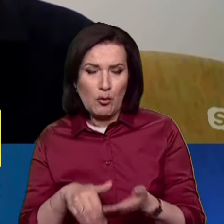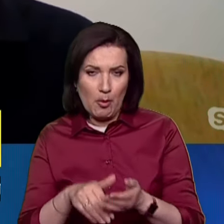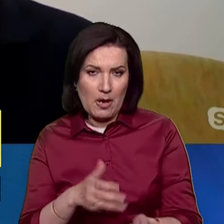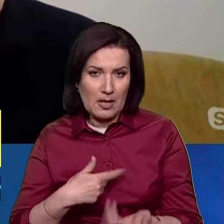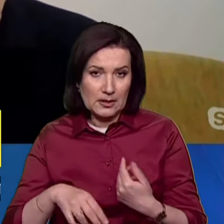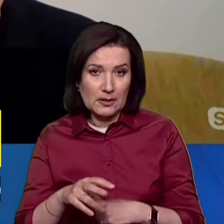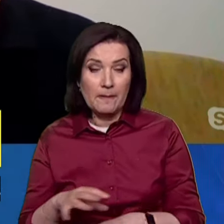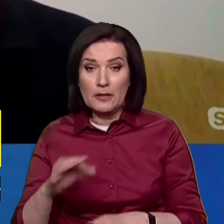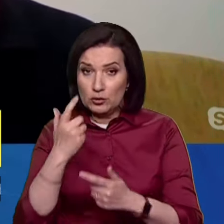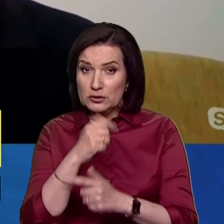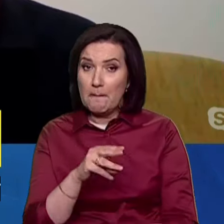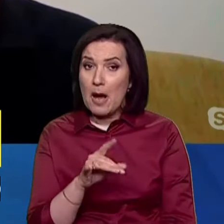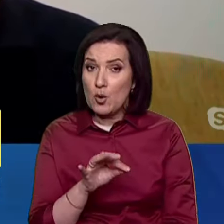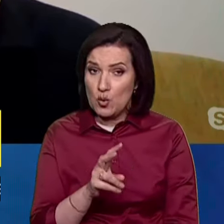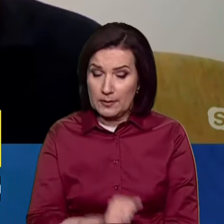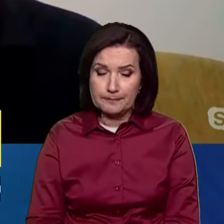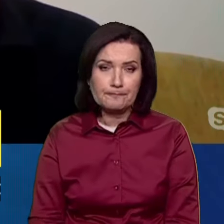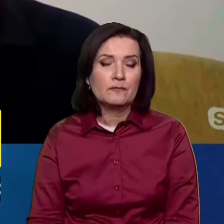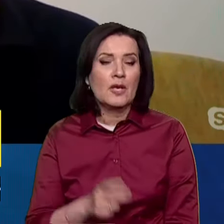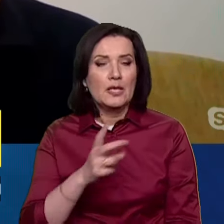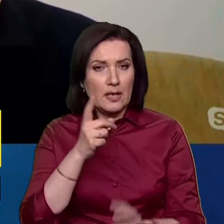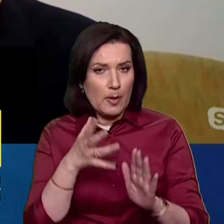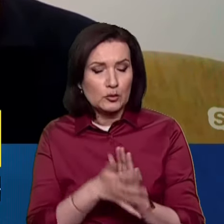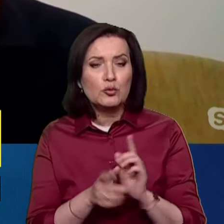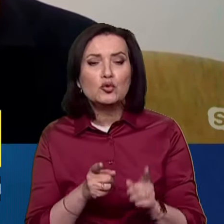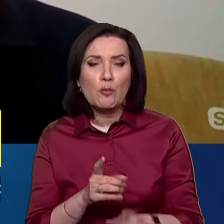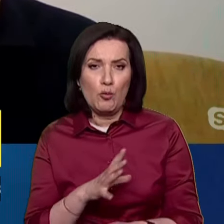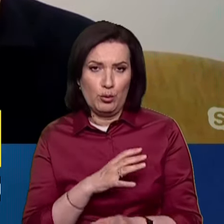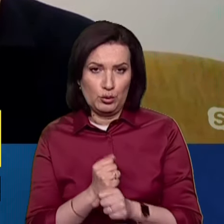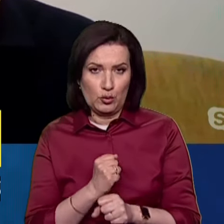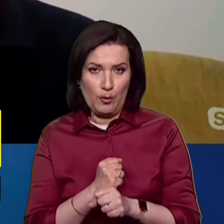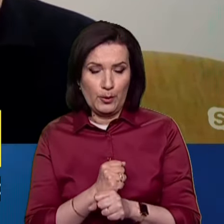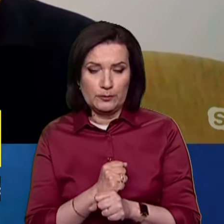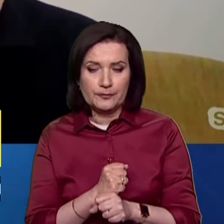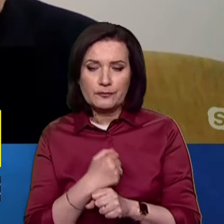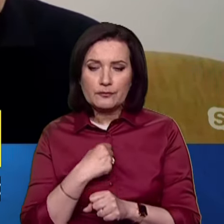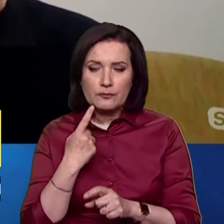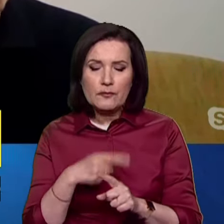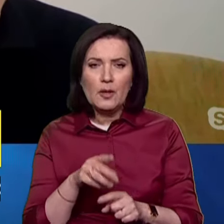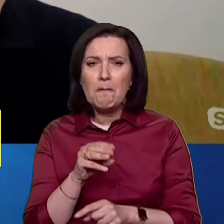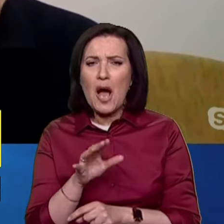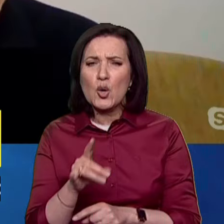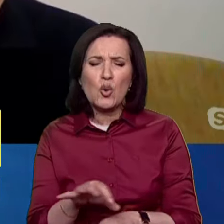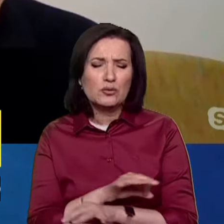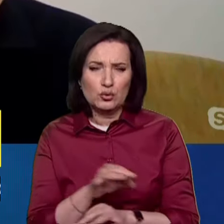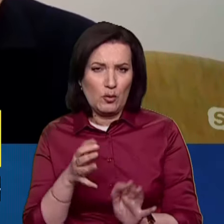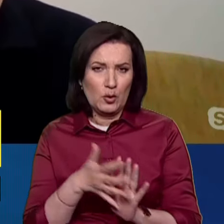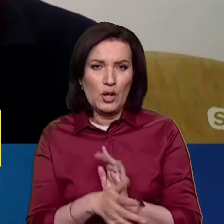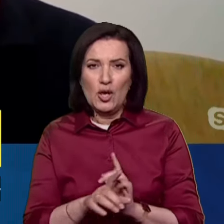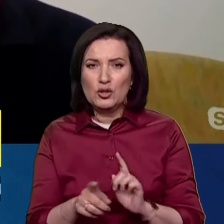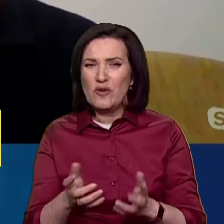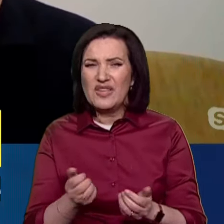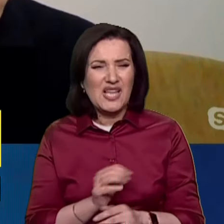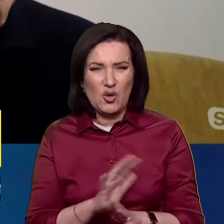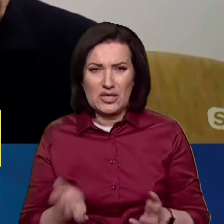нам. Щодо заяви Макрона, тут треба розуміти, чому вона була зроблена. Я думаю, що Макрон чудово розумів, що він